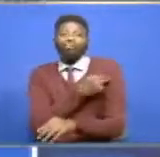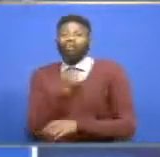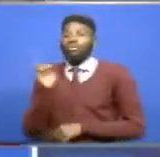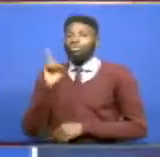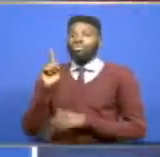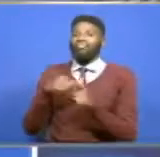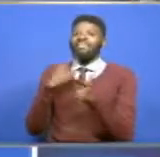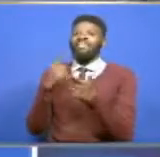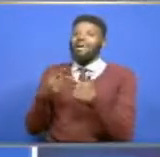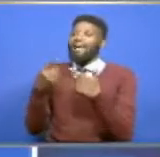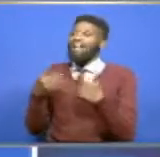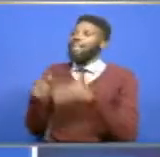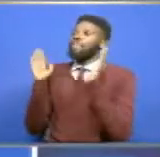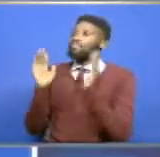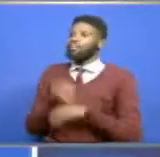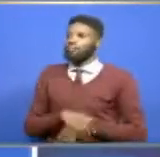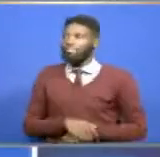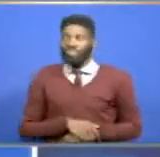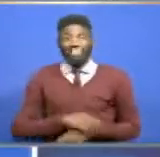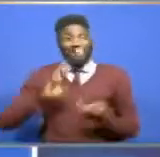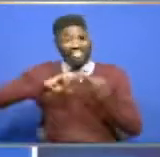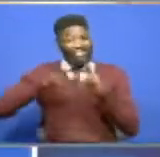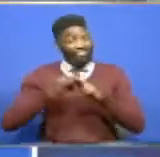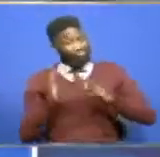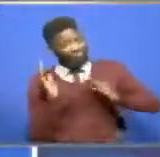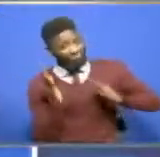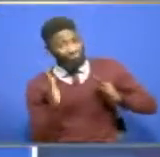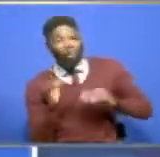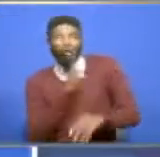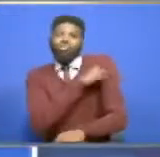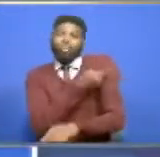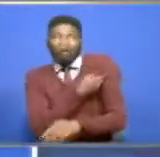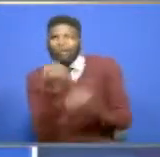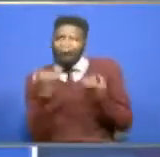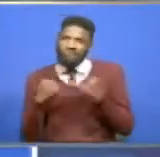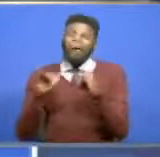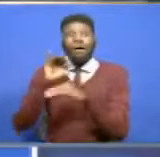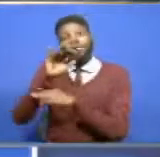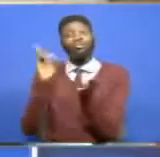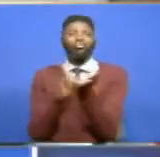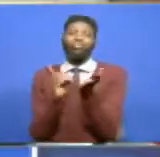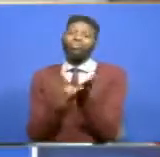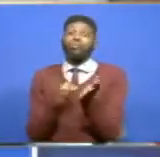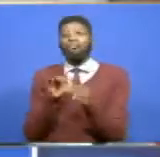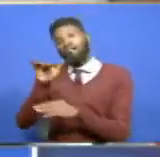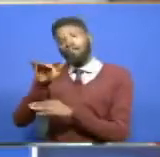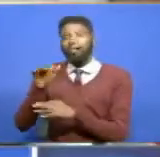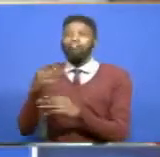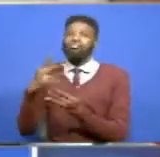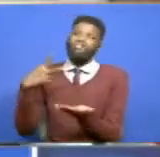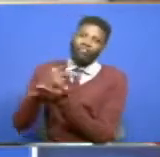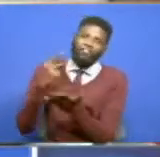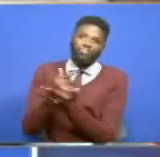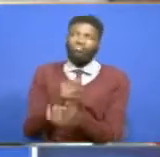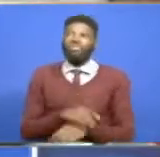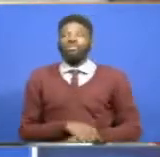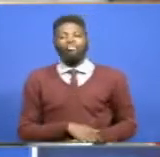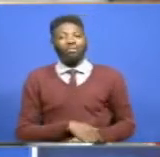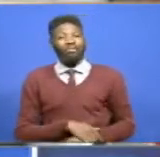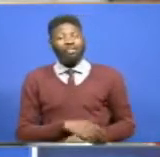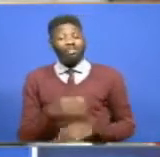there. The relatives then rushed to the hostel and struggled with doctors to save his life. Hiyo gari ikakuja kama